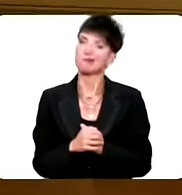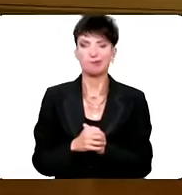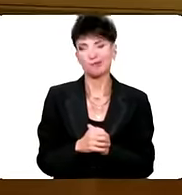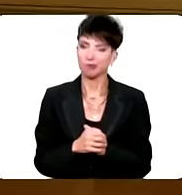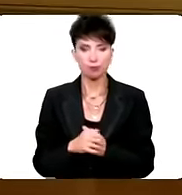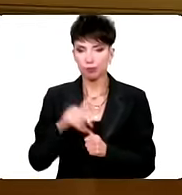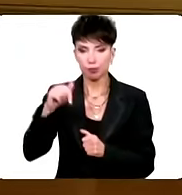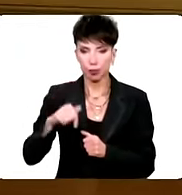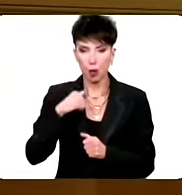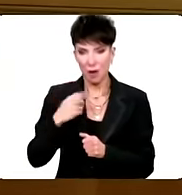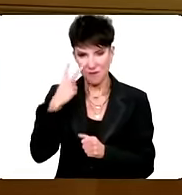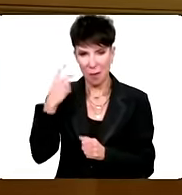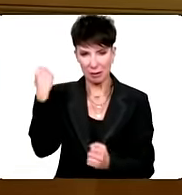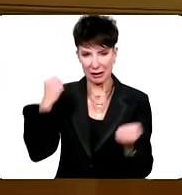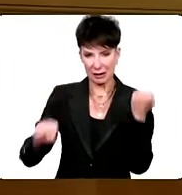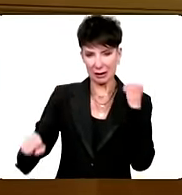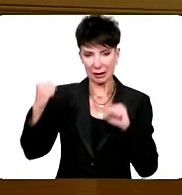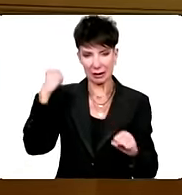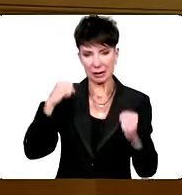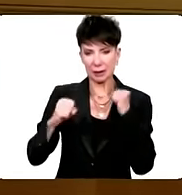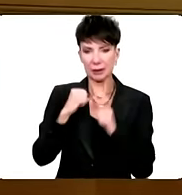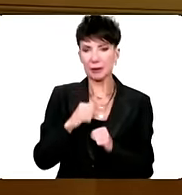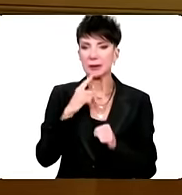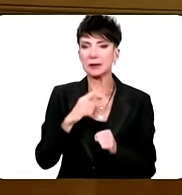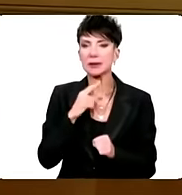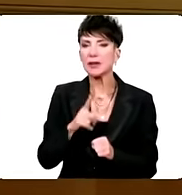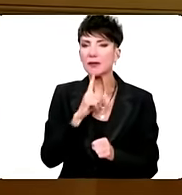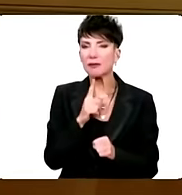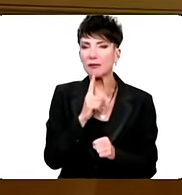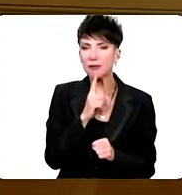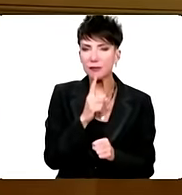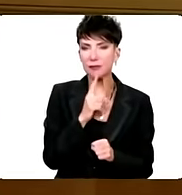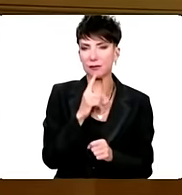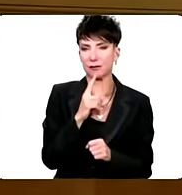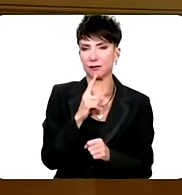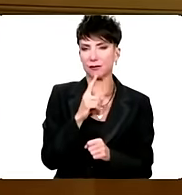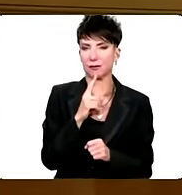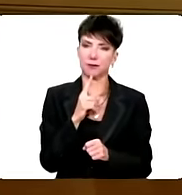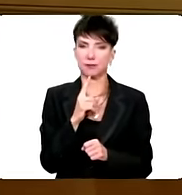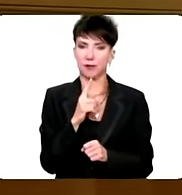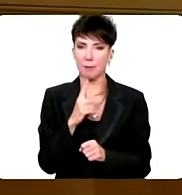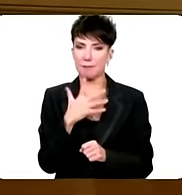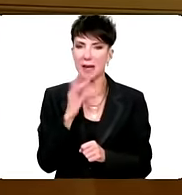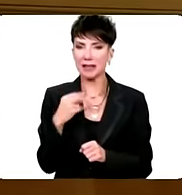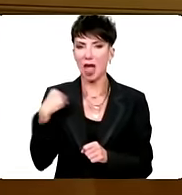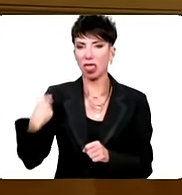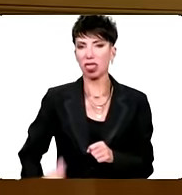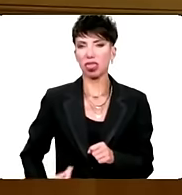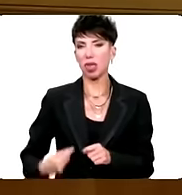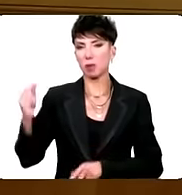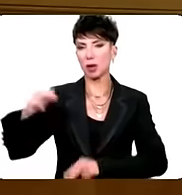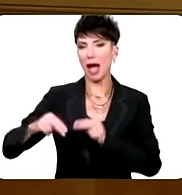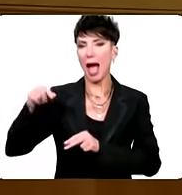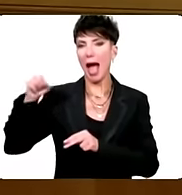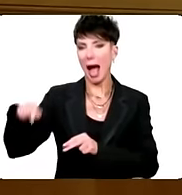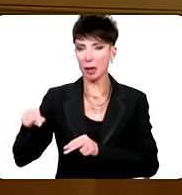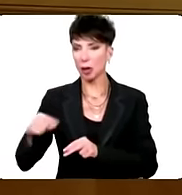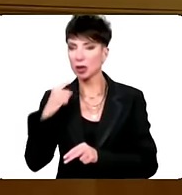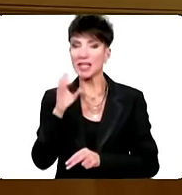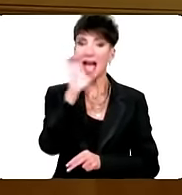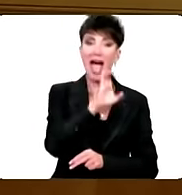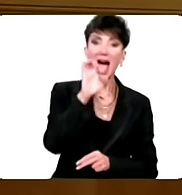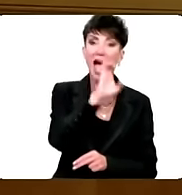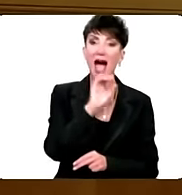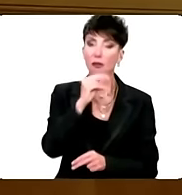πολύ ενδιαφέρουσα συζήτηση και νομίζω ότι έχει ένα ενδιαφέρον να δούμε πώς μπορούμε